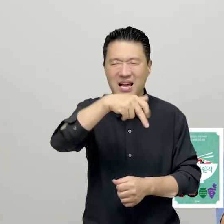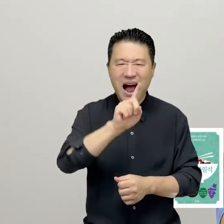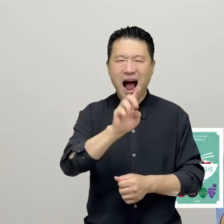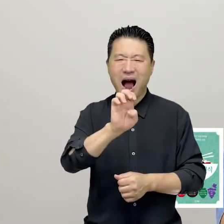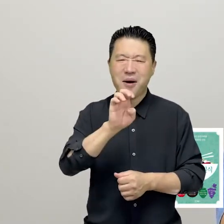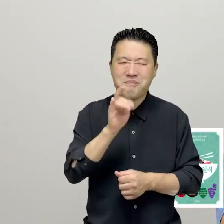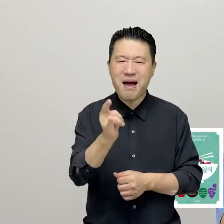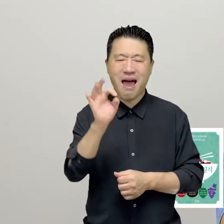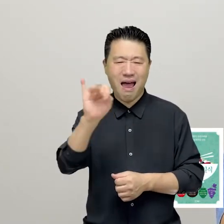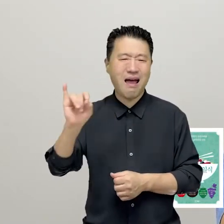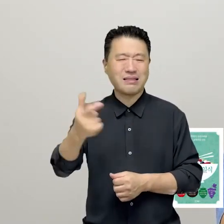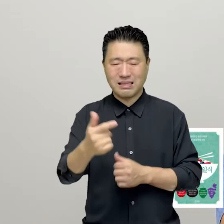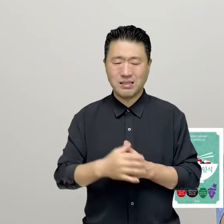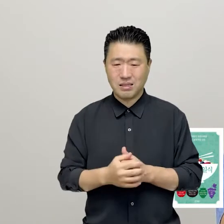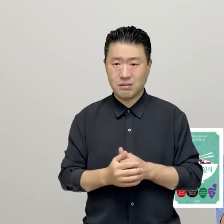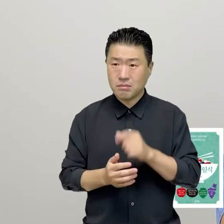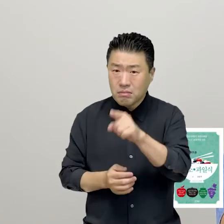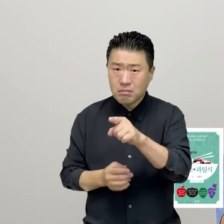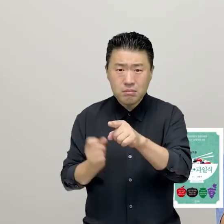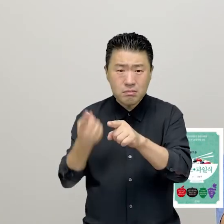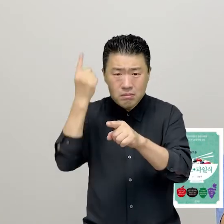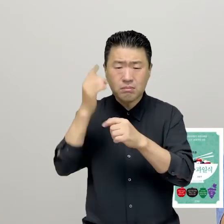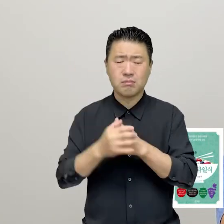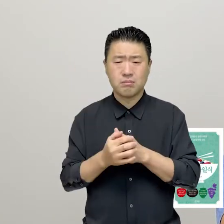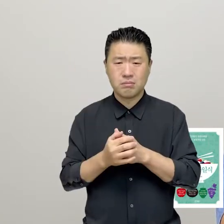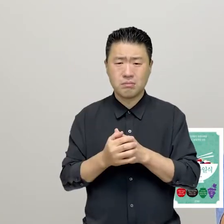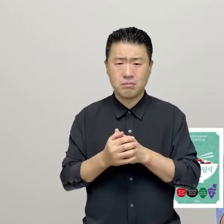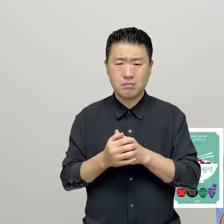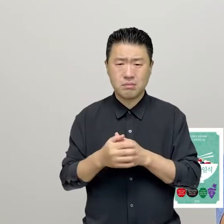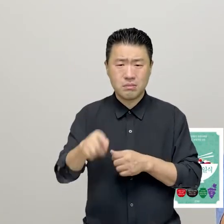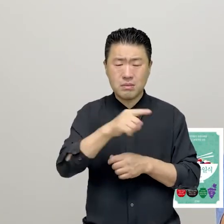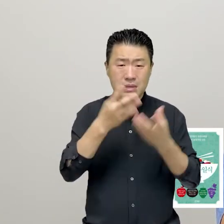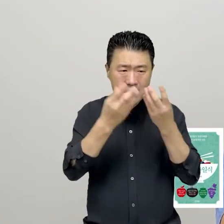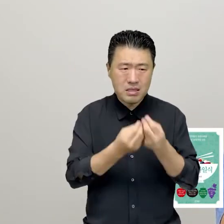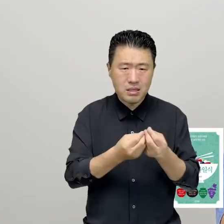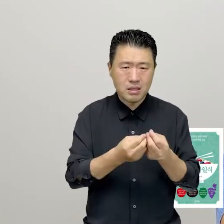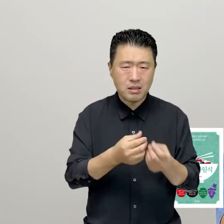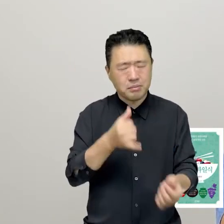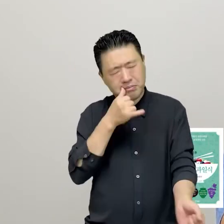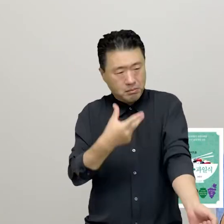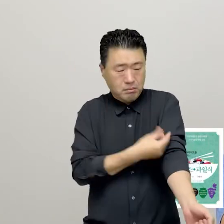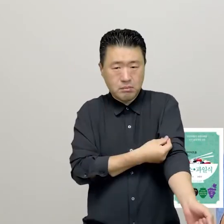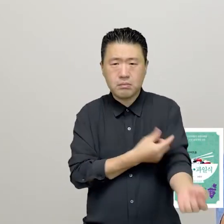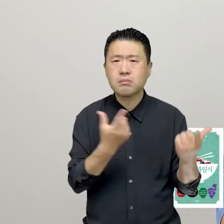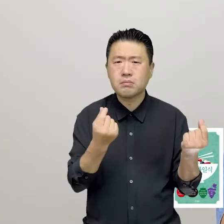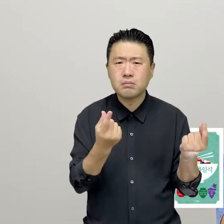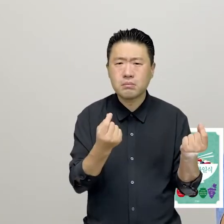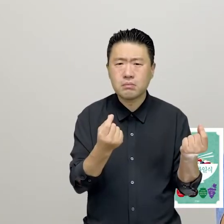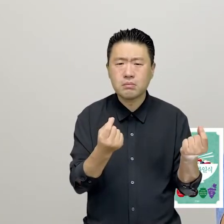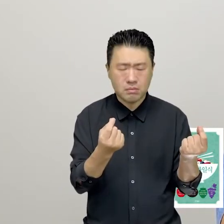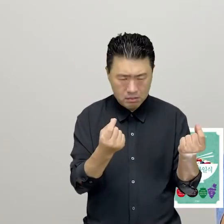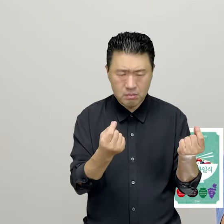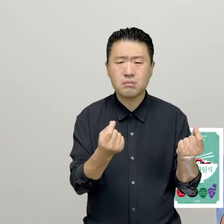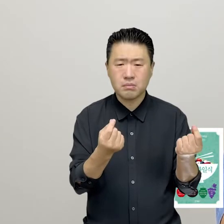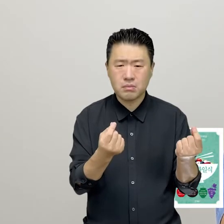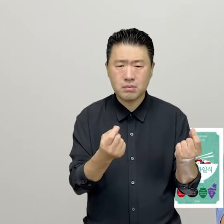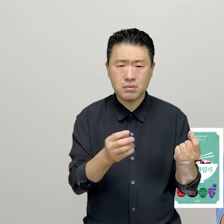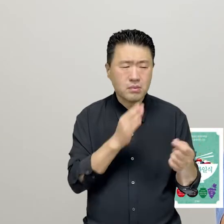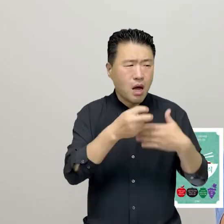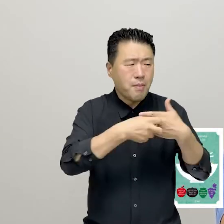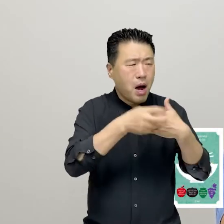바로 카페인인데요. 카페인은 이미 마약성 물질로 의약품으로 쓰이고